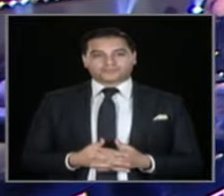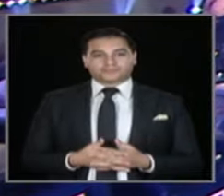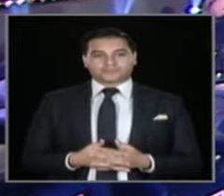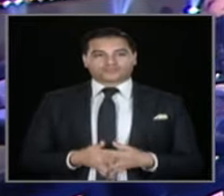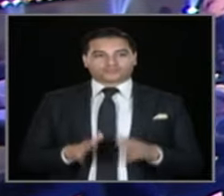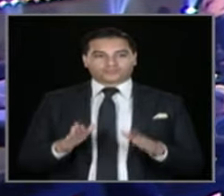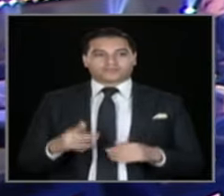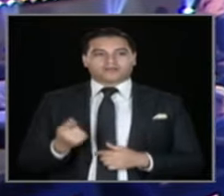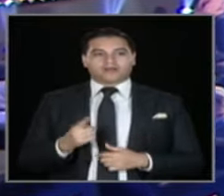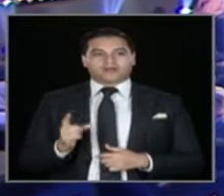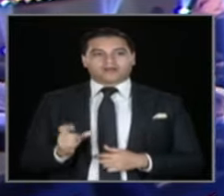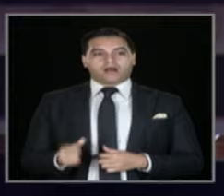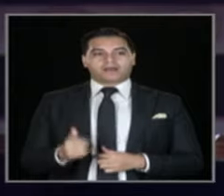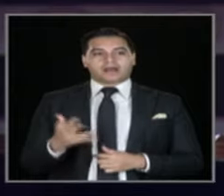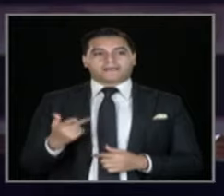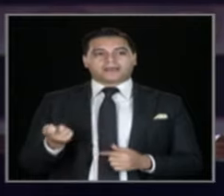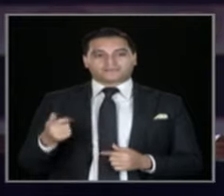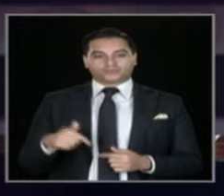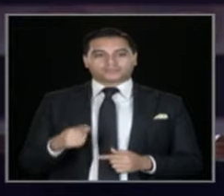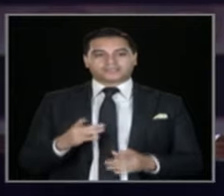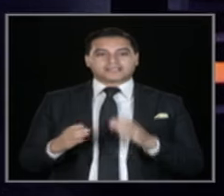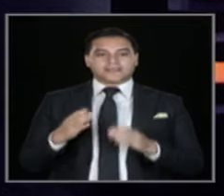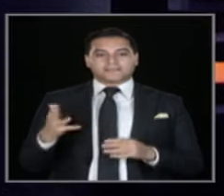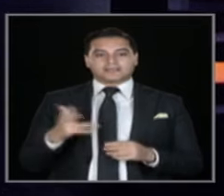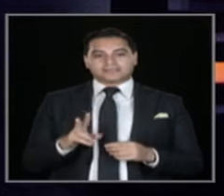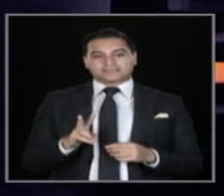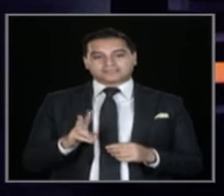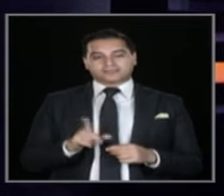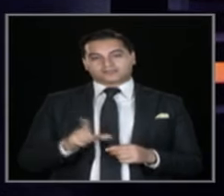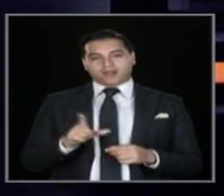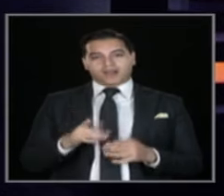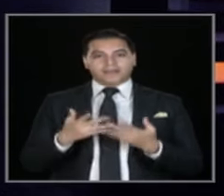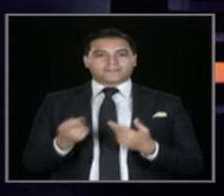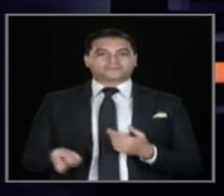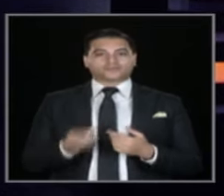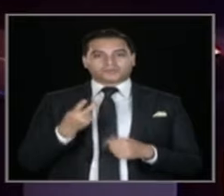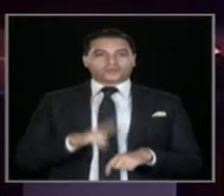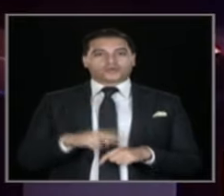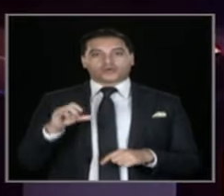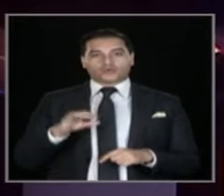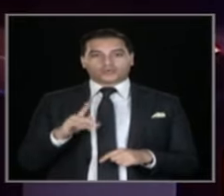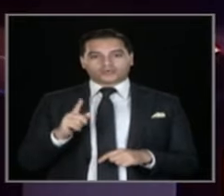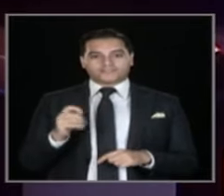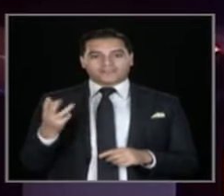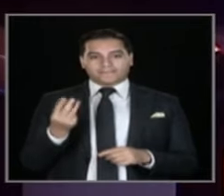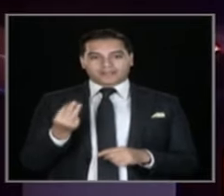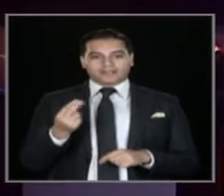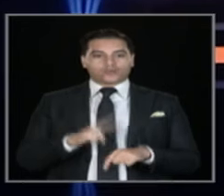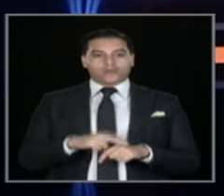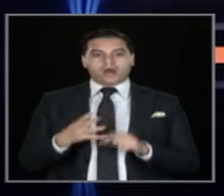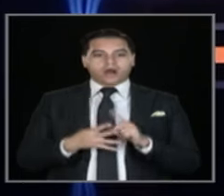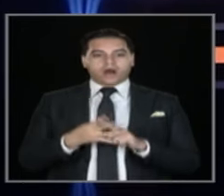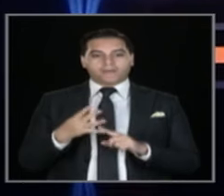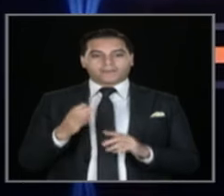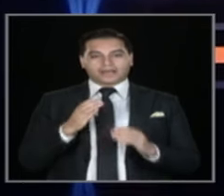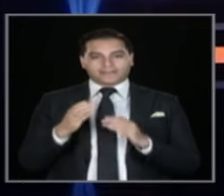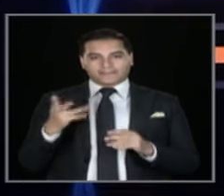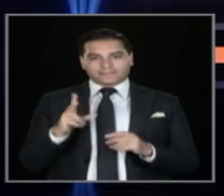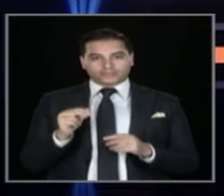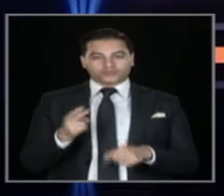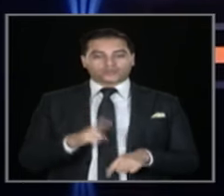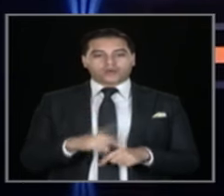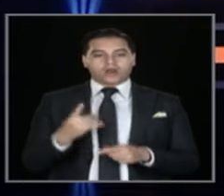معلش يا رنا، كنتوا 65 وإجابتين صح، بقيتوا 75. يوسف 30 و4 إجابات ب20 نقطة